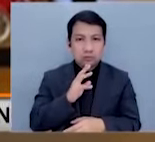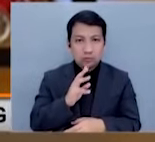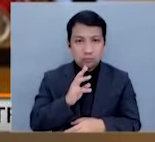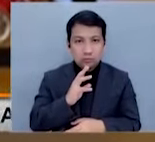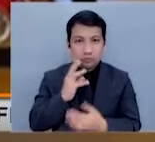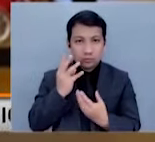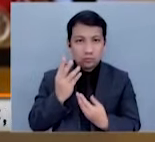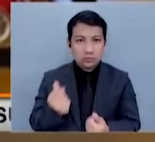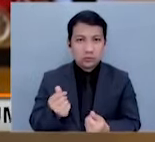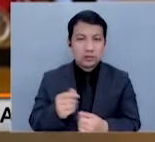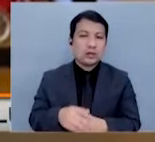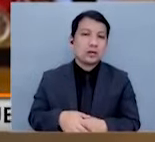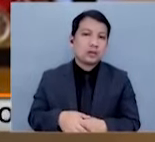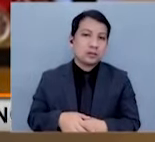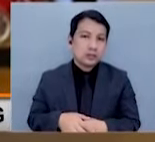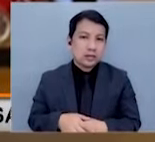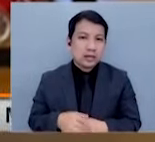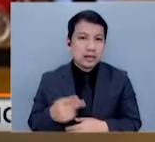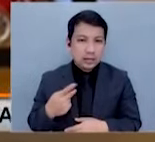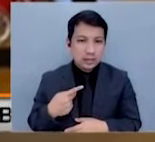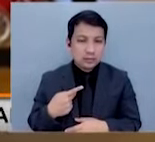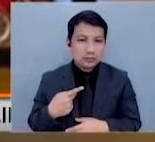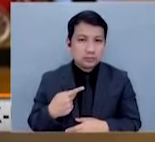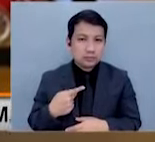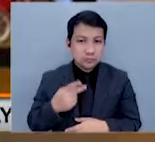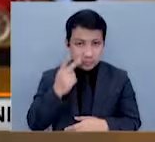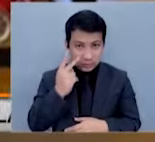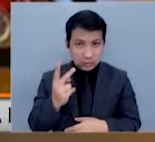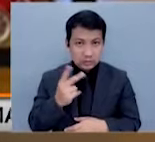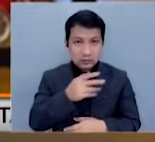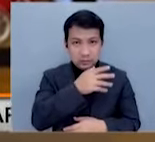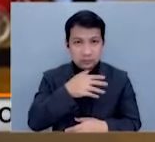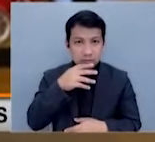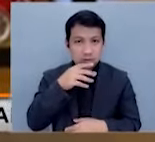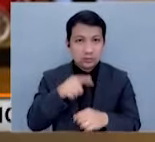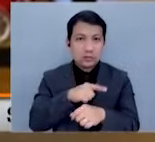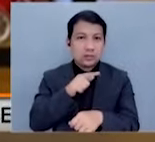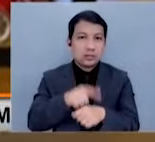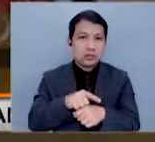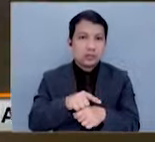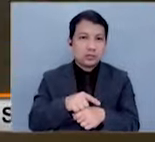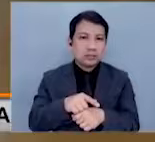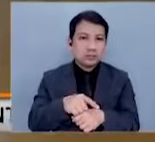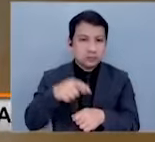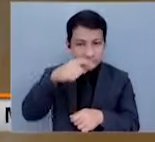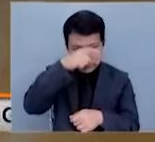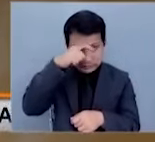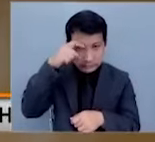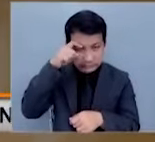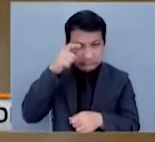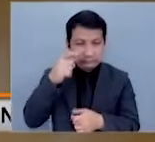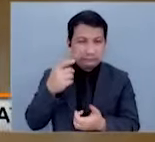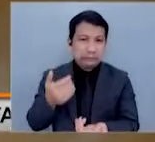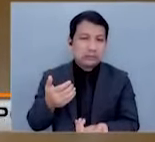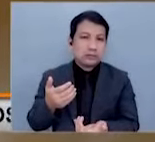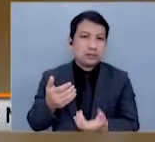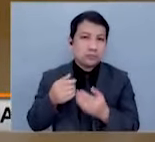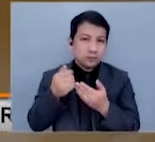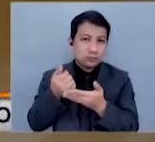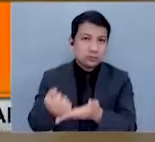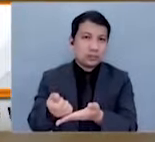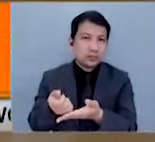water loss there. And then if you look at the farmlands, medyo dry na talaga. Para matulungan ang mga